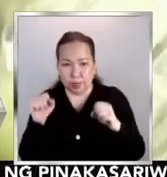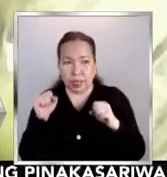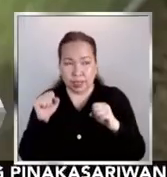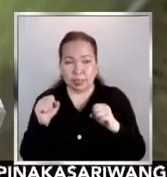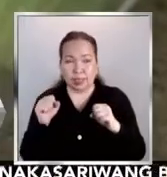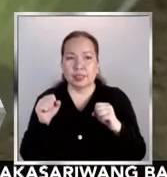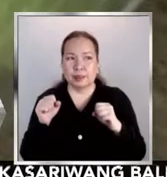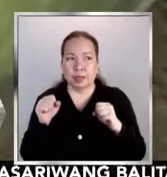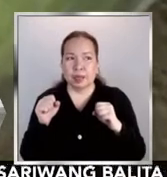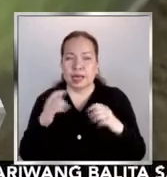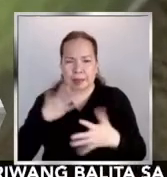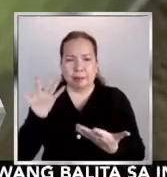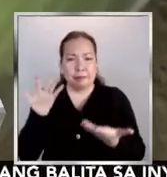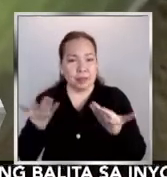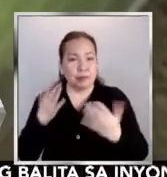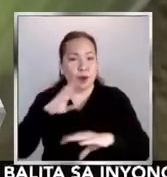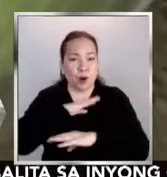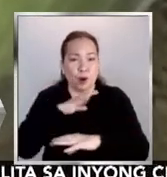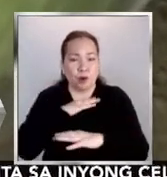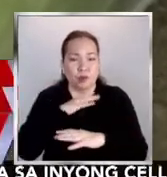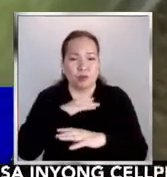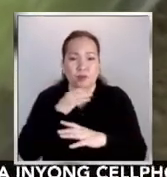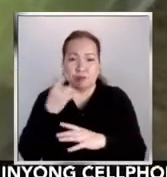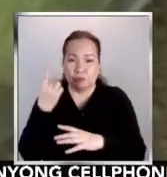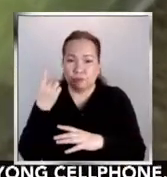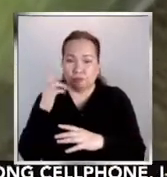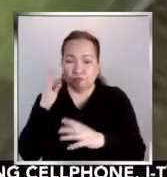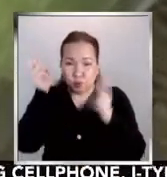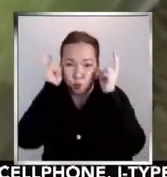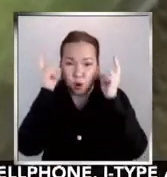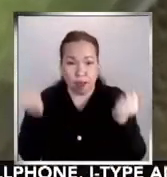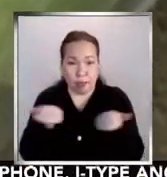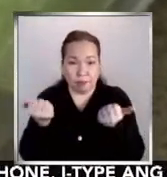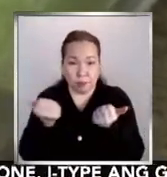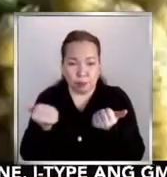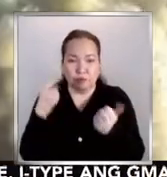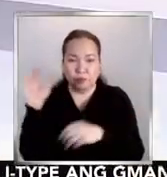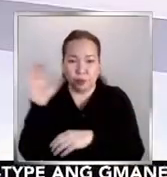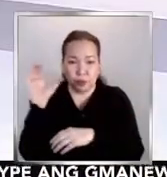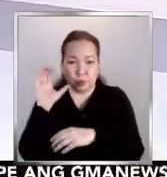sumapat ang supply ng gulay sa Pasko at bagong taon.